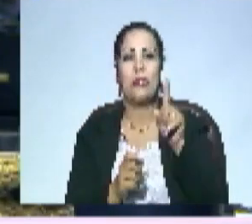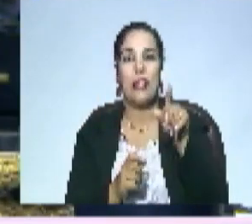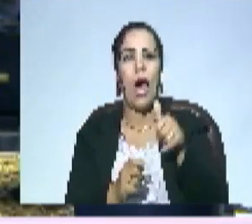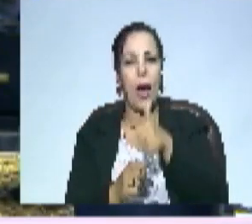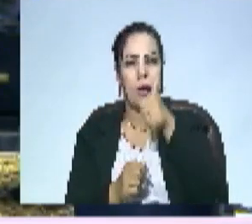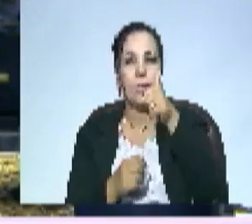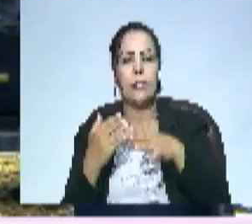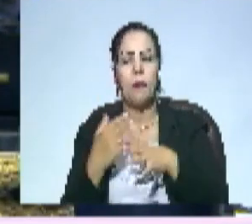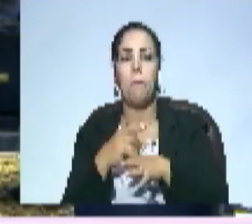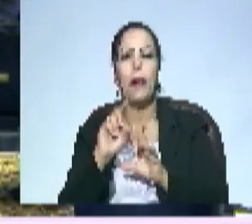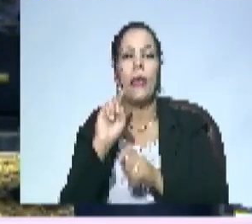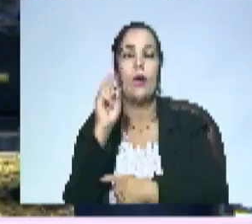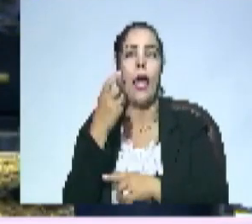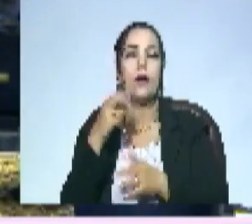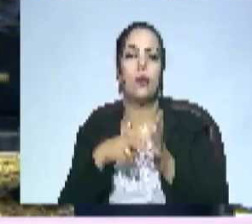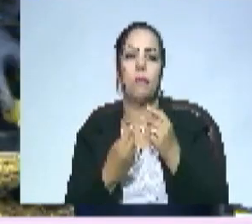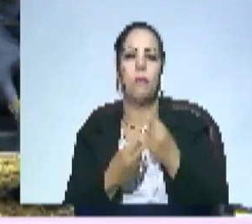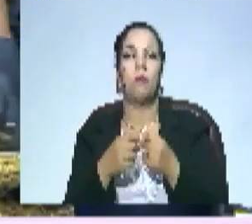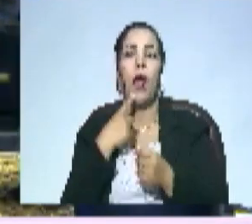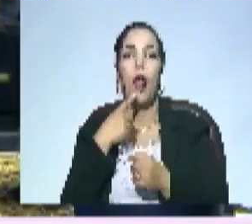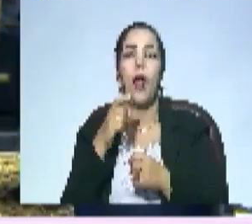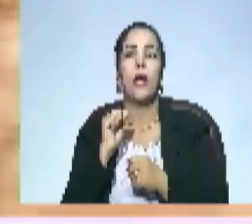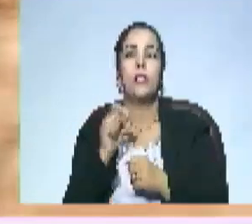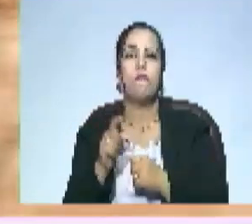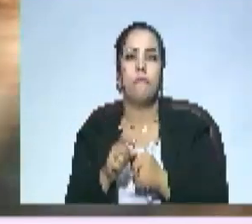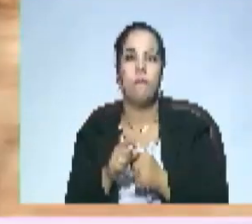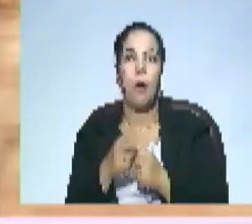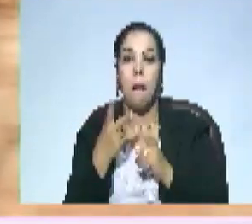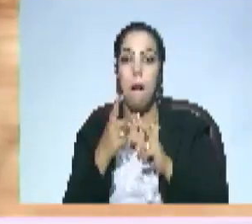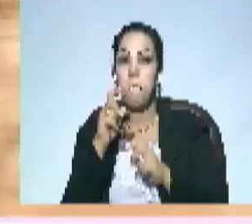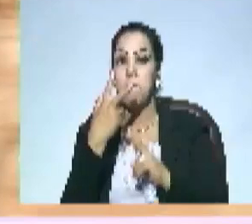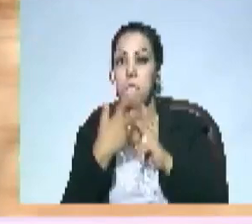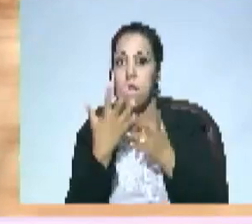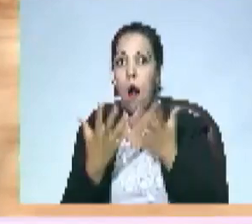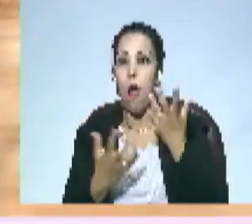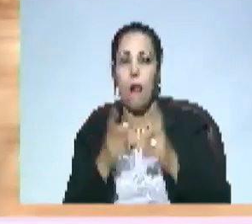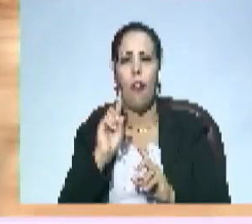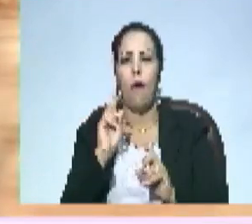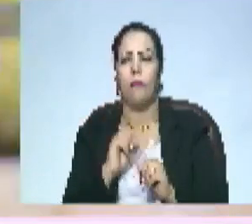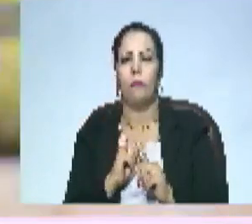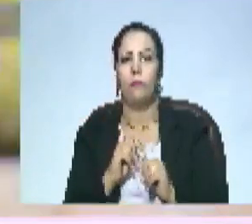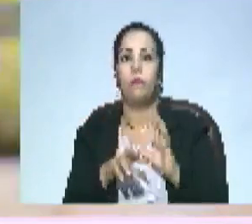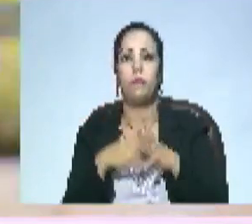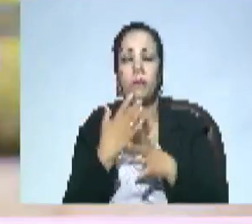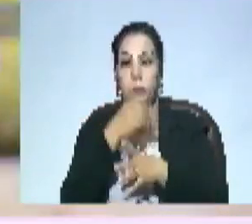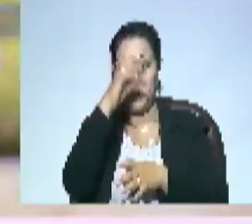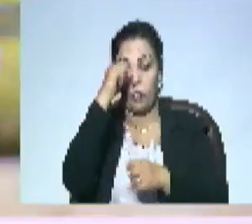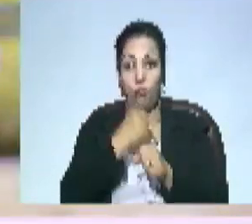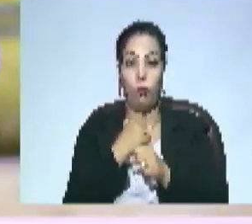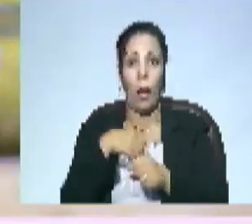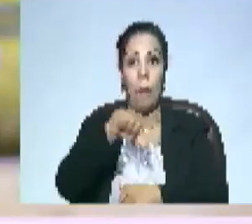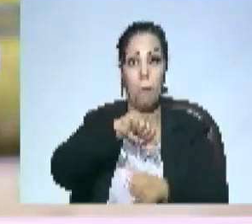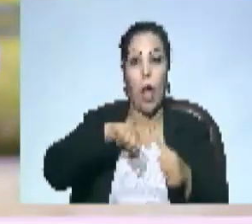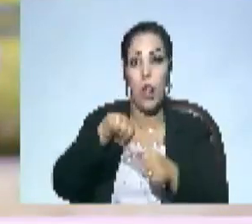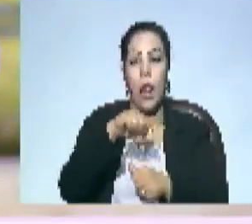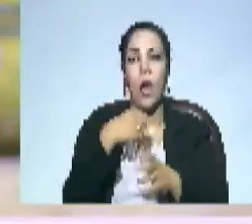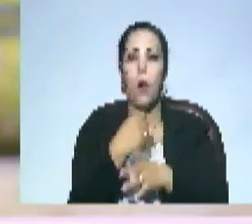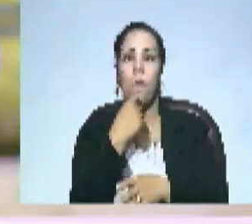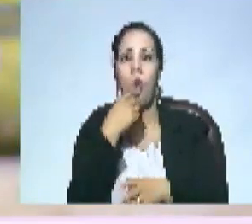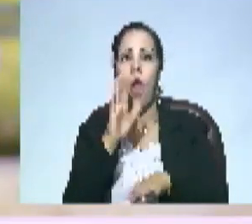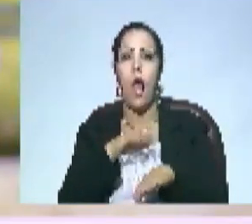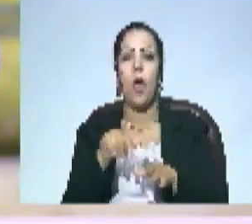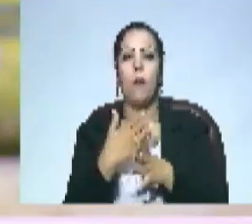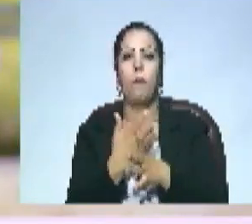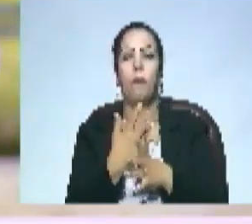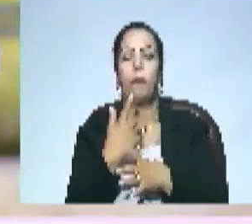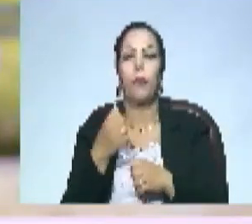دي اللي هي عجينه اللازانيا المفكوكه لكن لو احنا هنشتغل بالبدائل البدايل اللي انا قلت عليها اللي